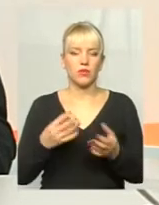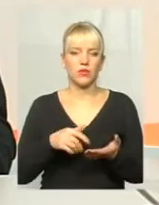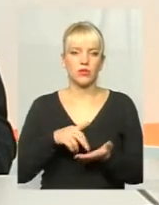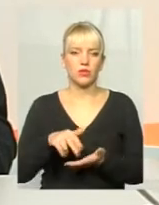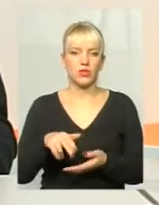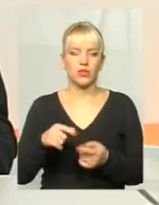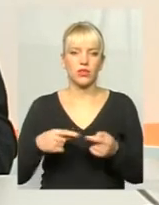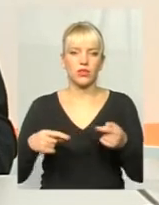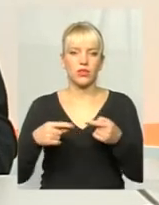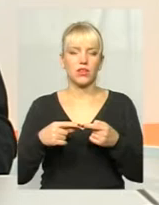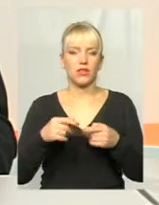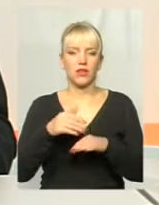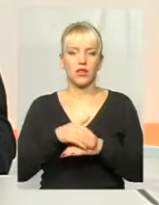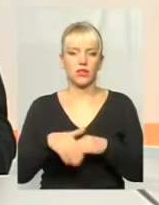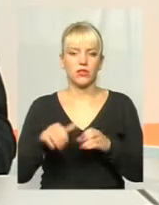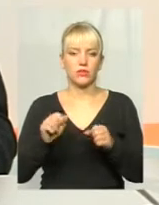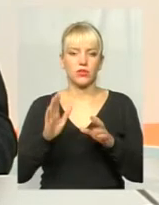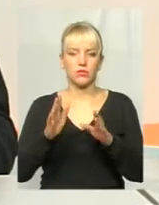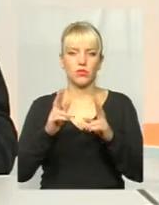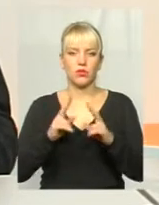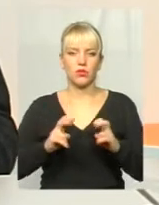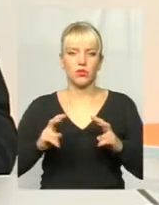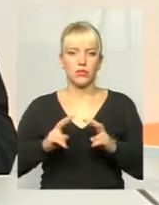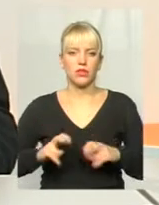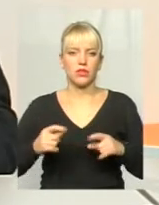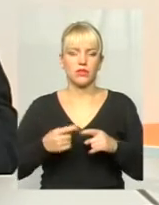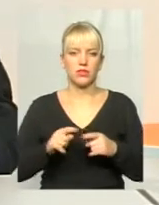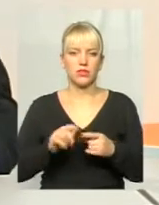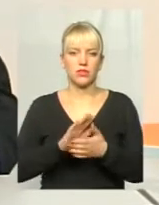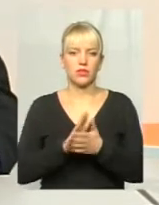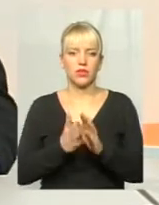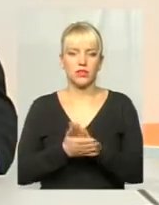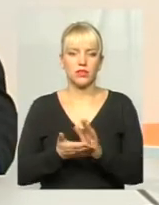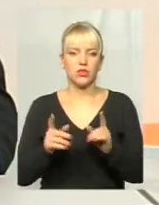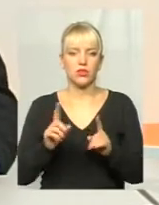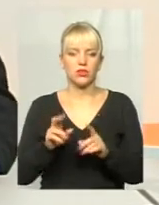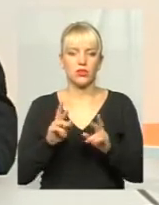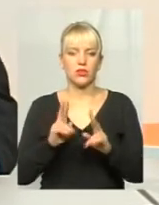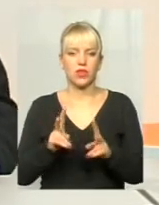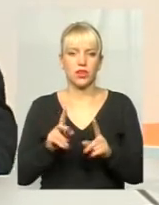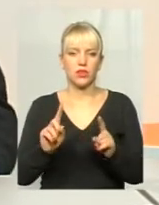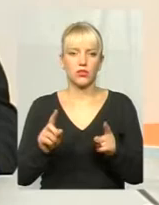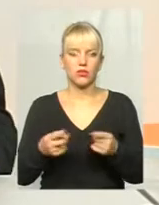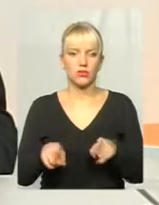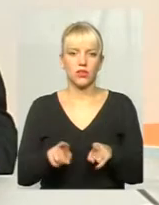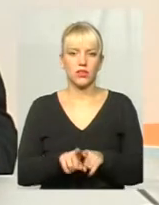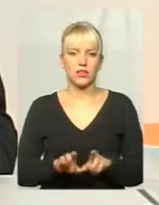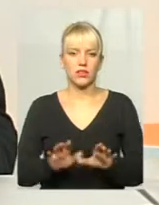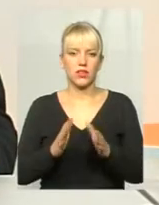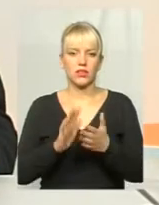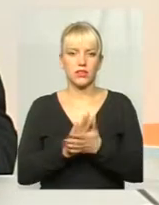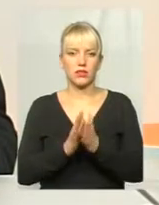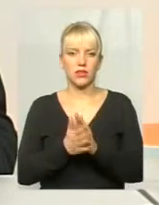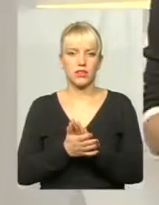конкретною адресою, і можна буде розібратися в тій ситуації, що і як, і чому така сталася ситуація.